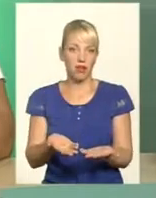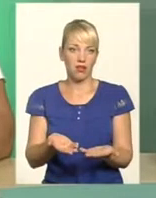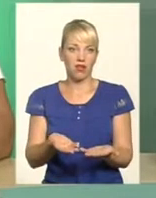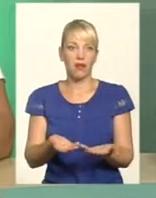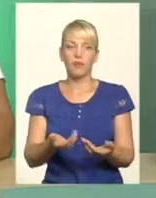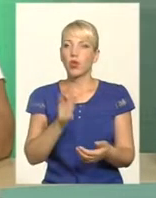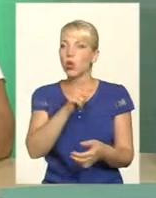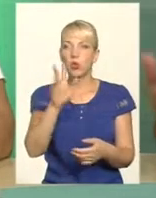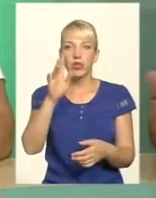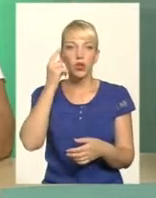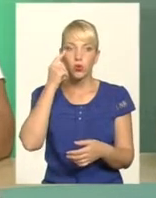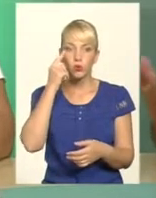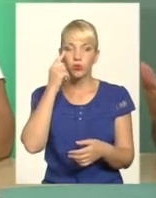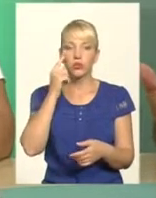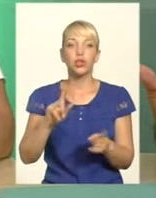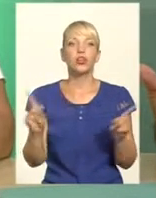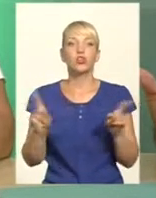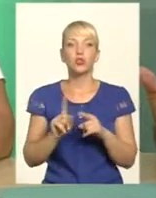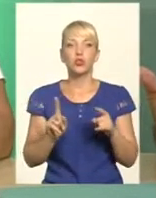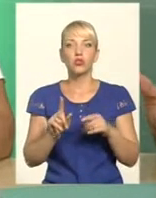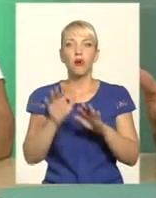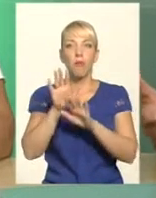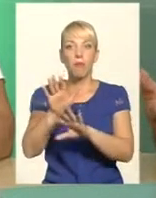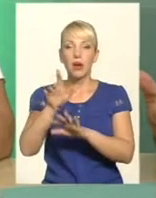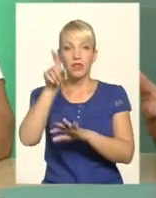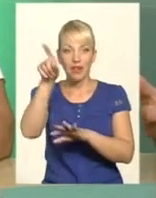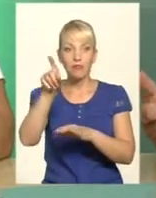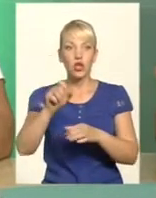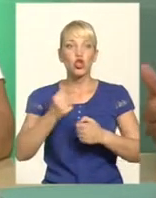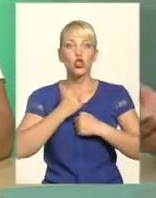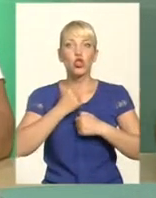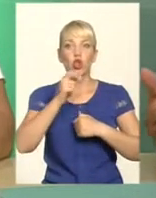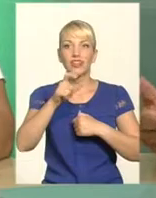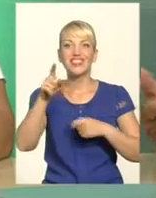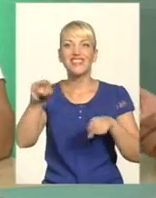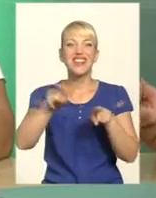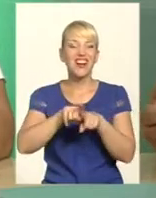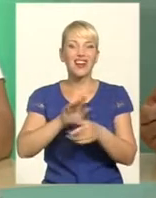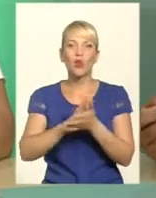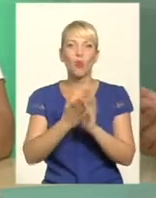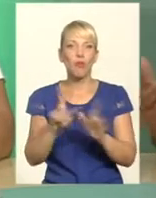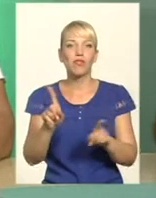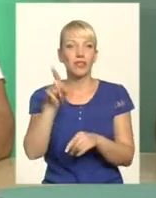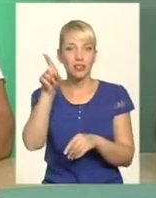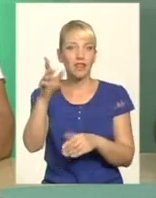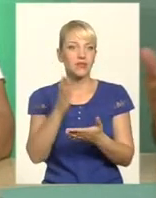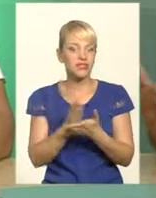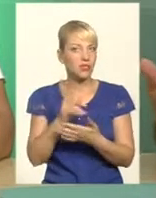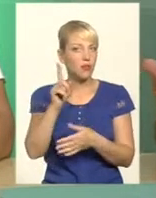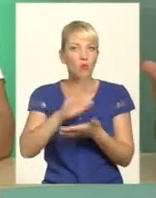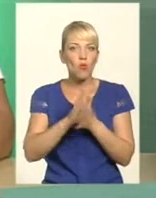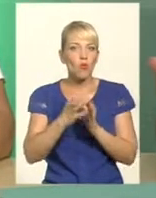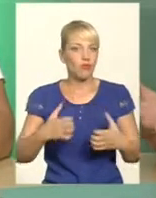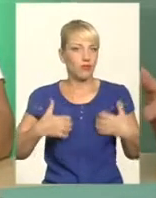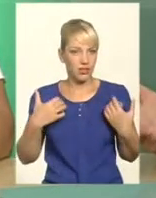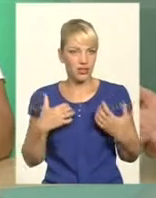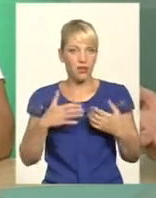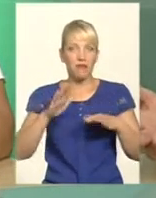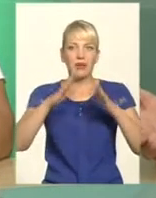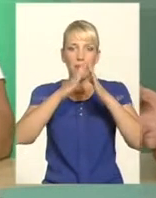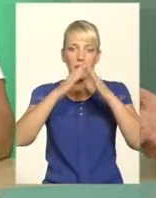так, як я раніше говорив, що перебування цих солдат вже там в тих умовах, які вони перебувають, там умови зовсім не з медом. Тому що я коли зайшов після тої палатки, після